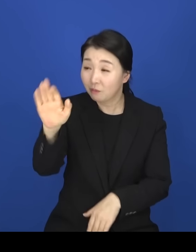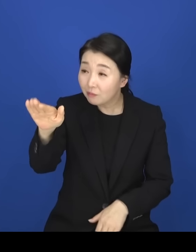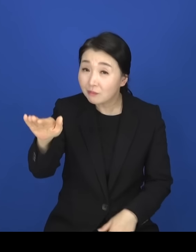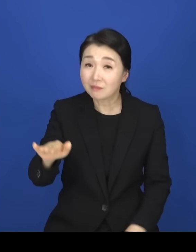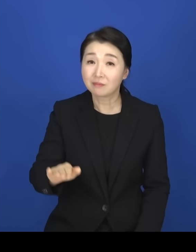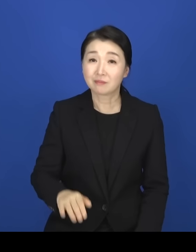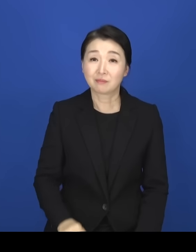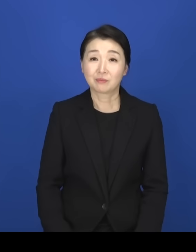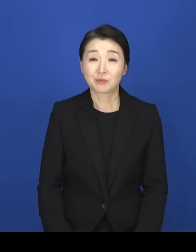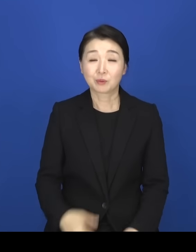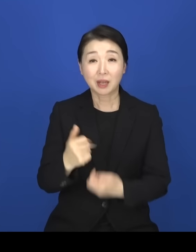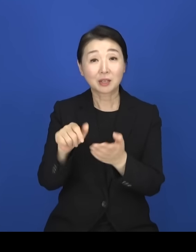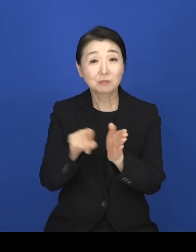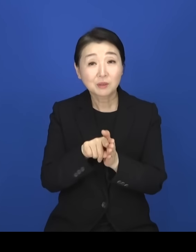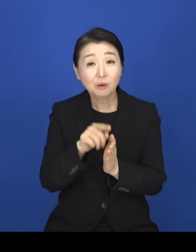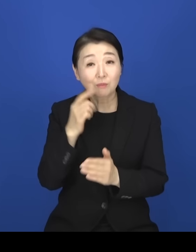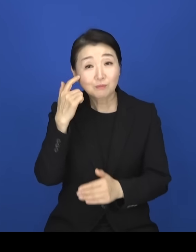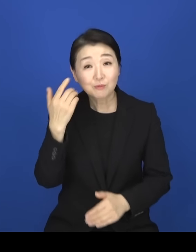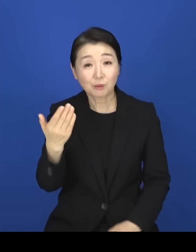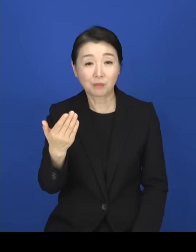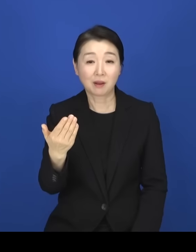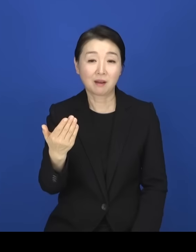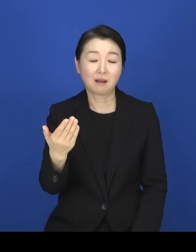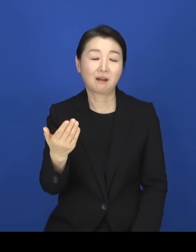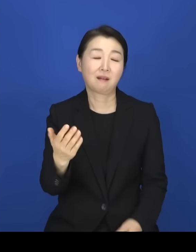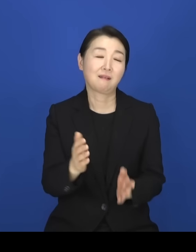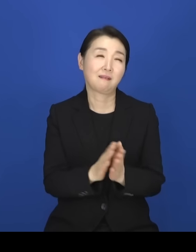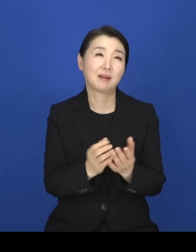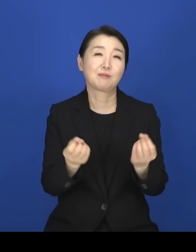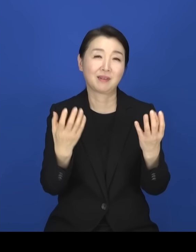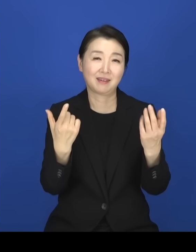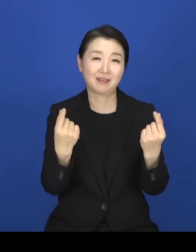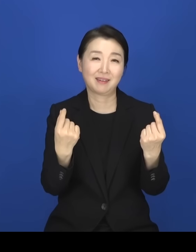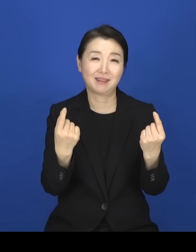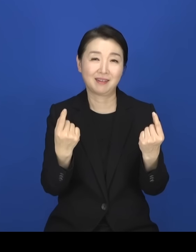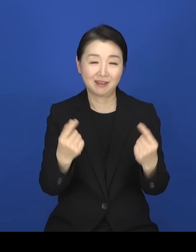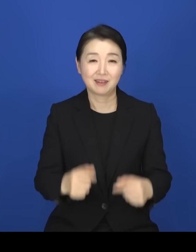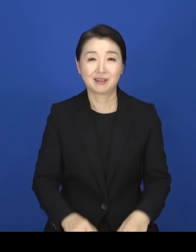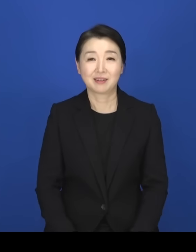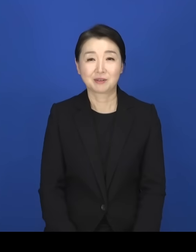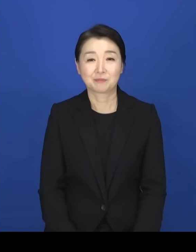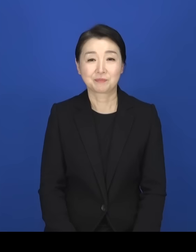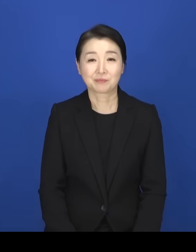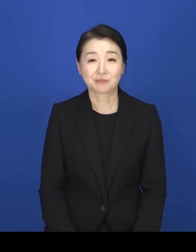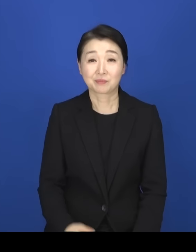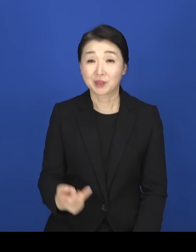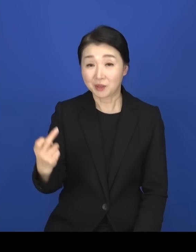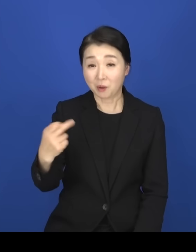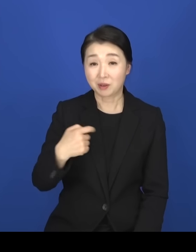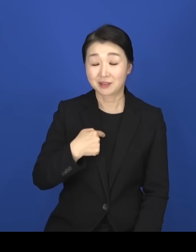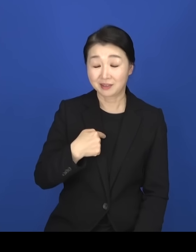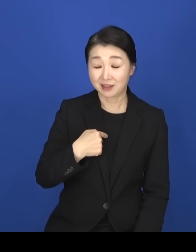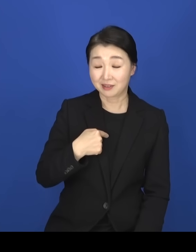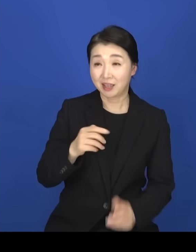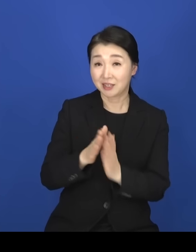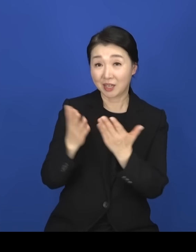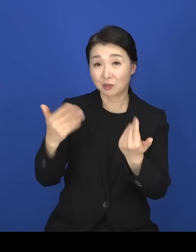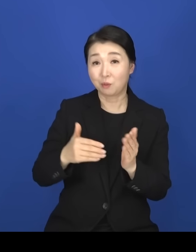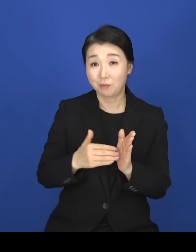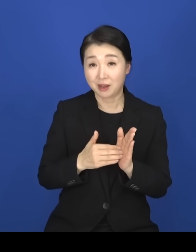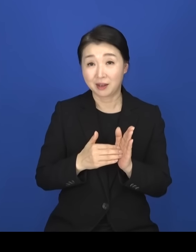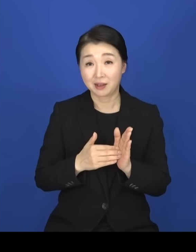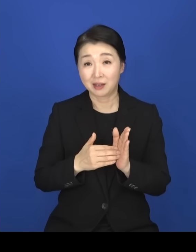혹시 하나님 믿으세요 했더니 완전 할렐루야죠. 카이도. 그래서 카이 형이 저한테 지저스 콜링이라는 책을 줬고